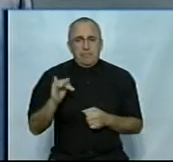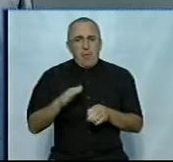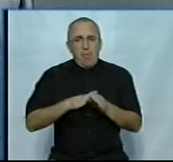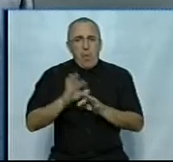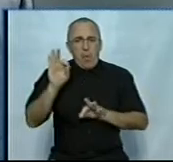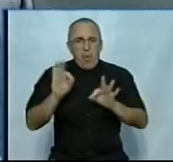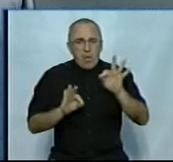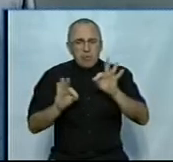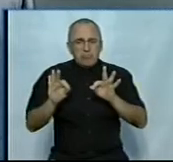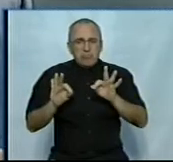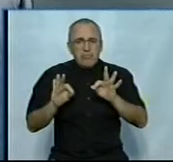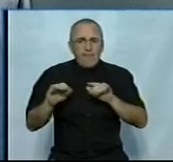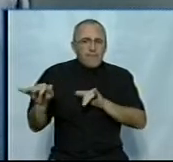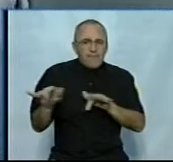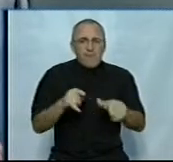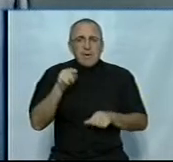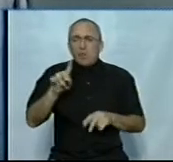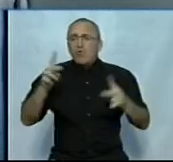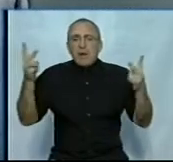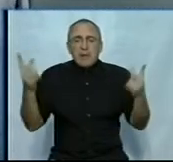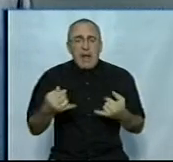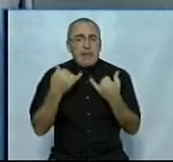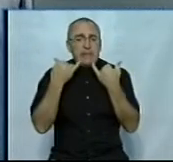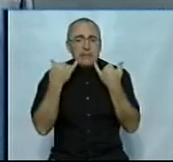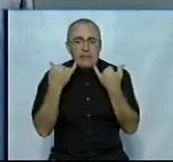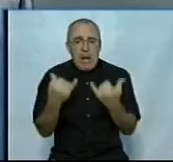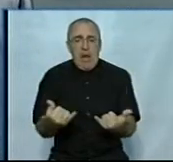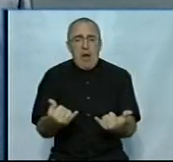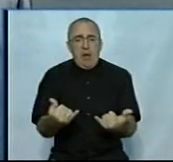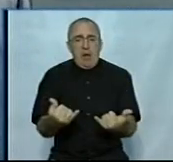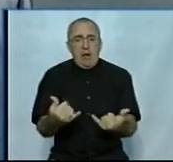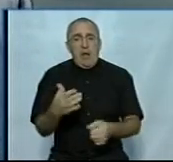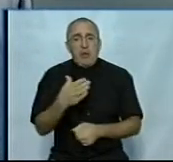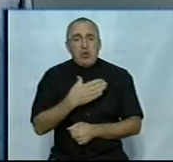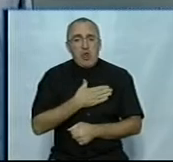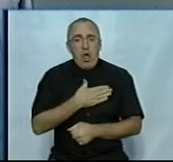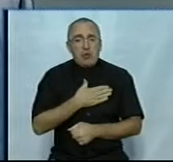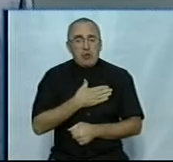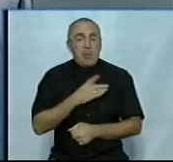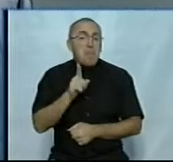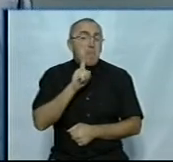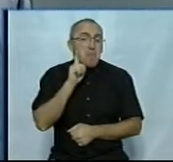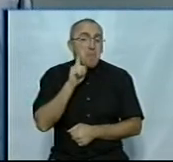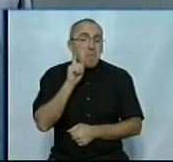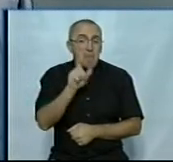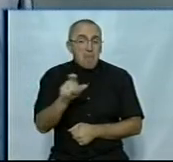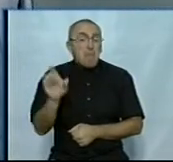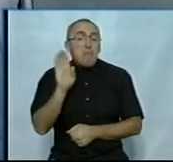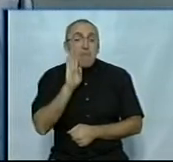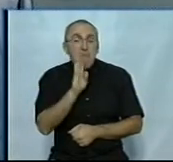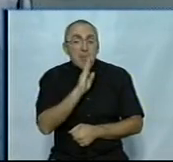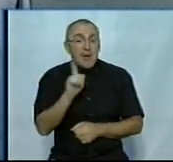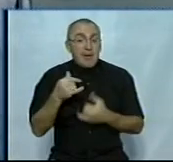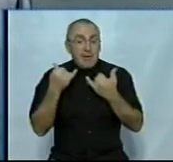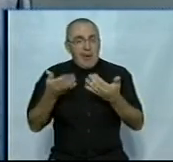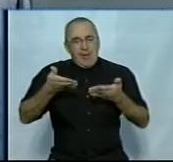повнорозмірний функціонал. Все те, що необхідно для наших молодих мам, для того,